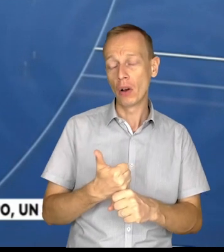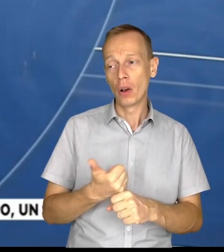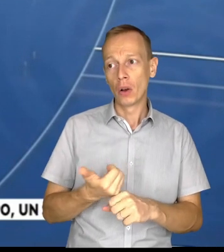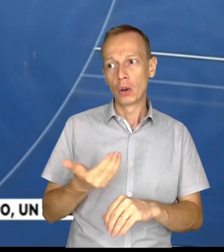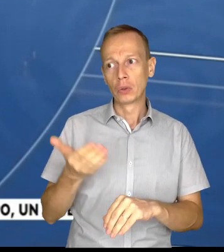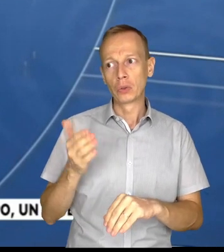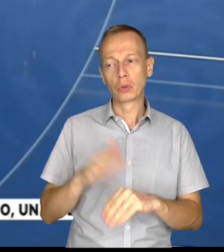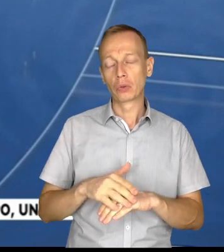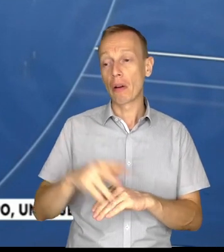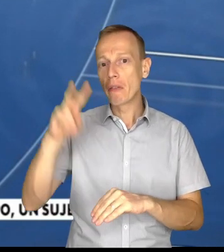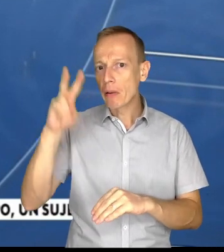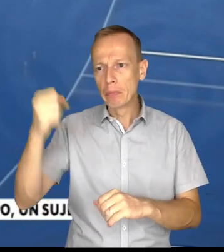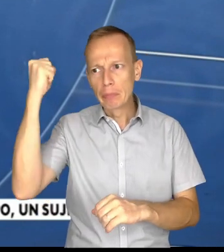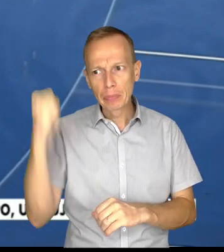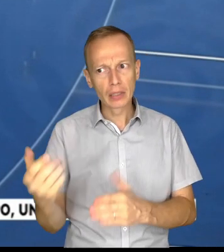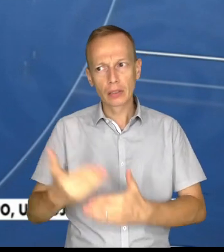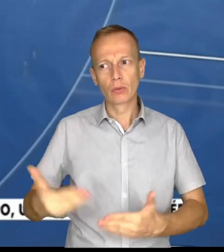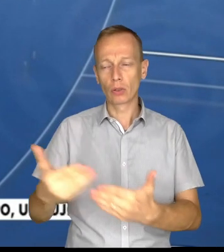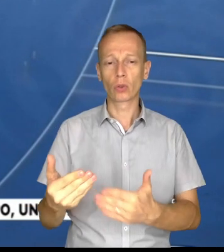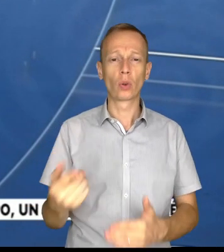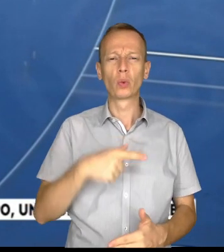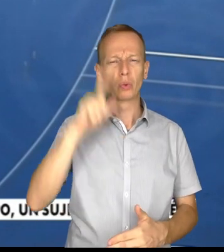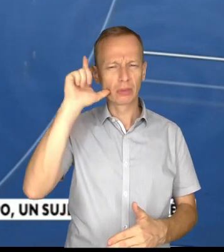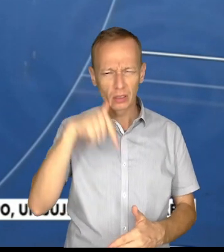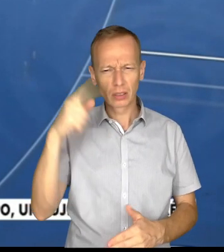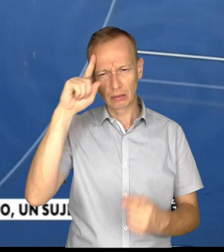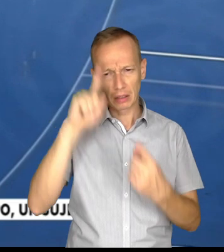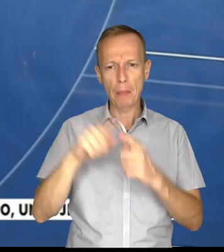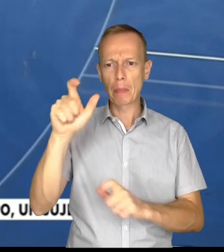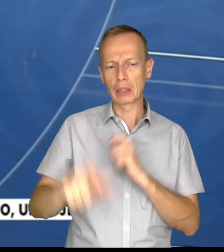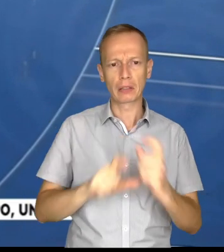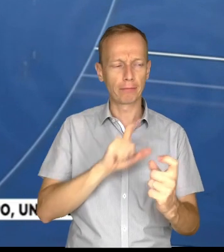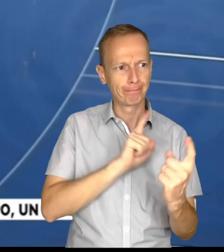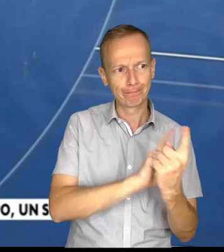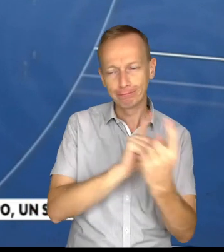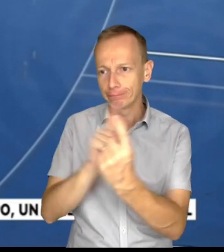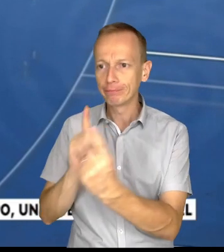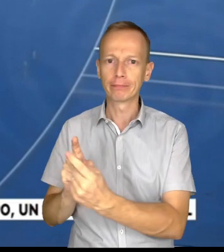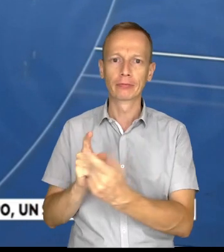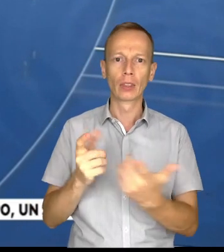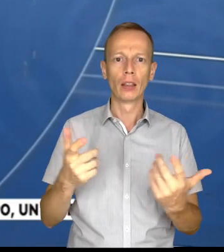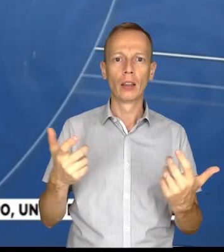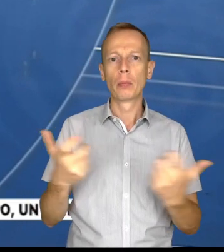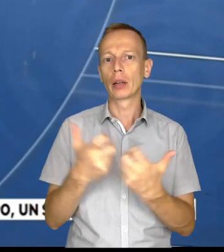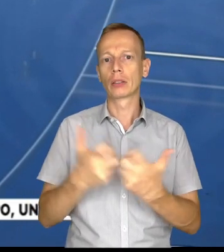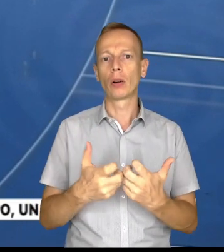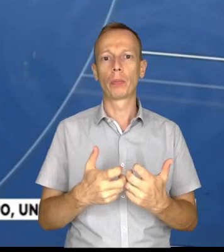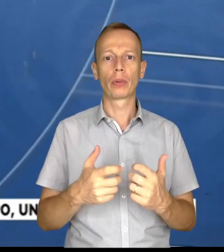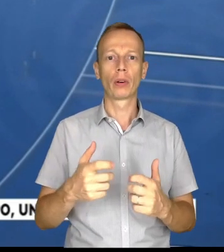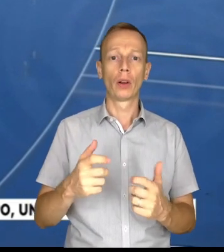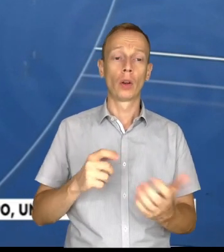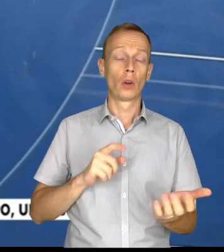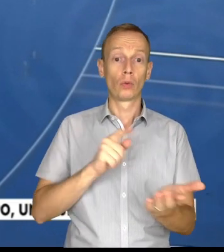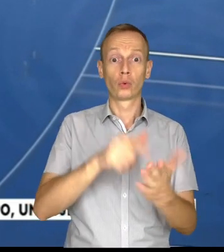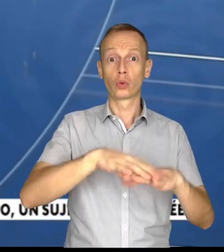même. Mais nous essayons de faire un travail de proximité, justement, par la présence